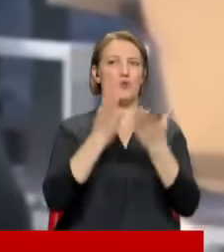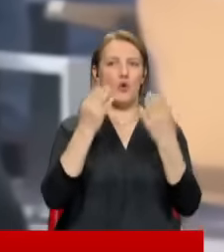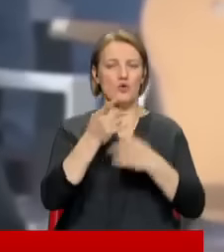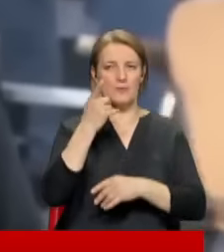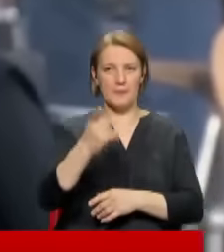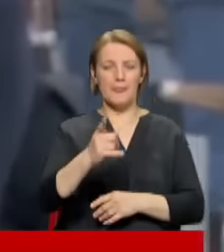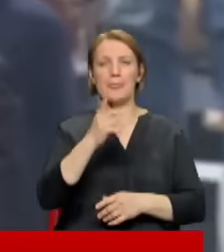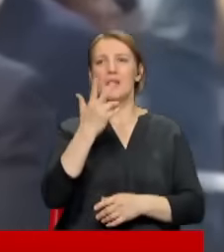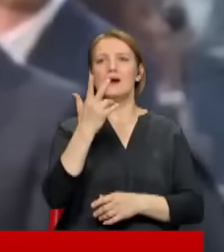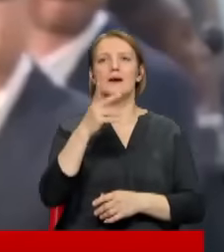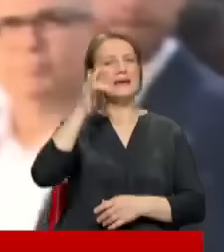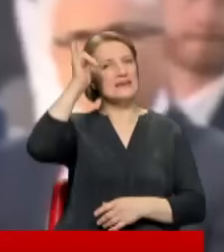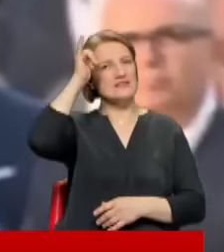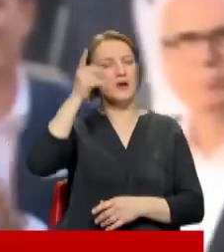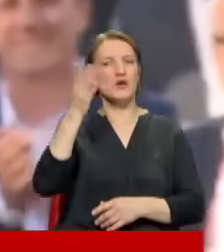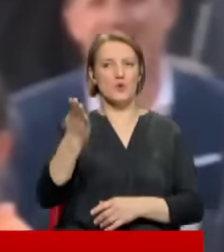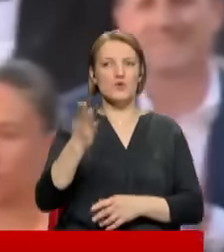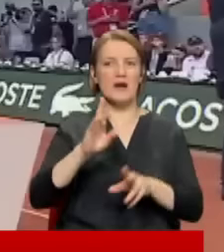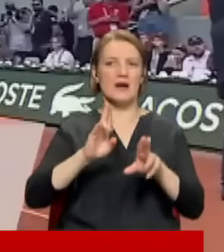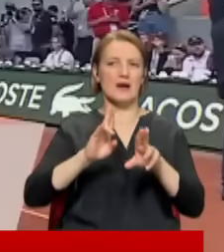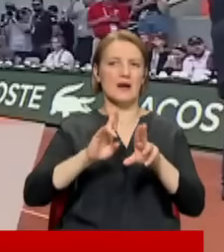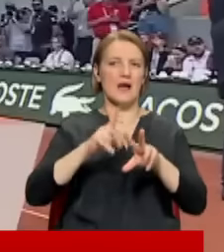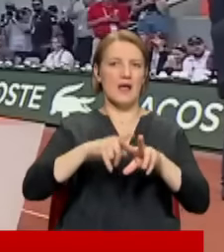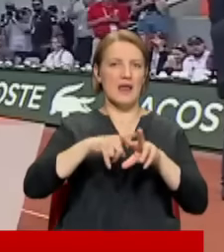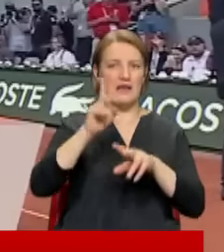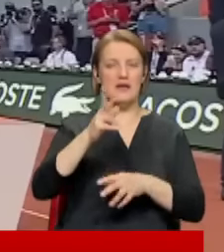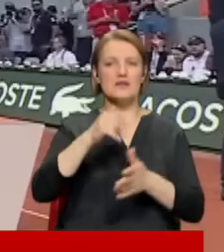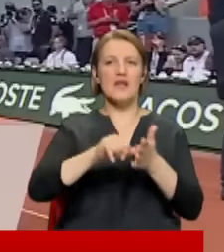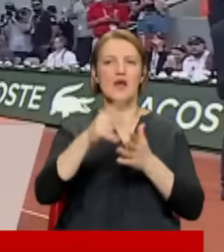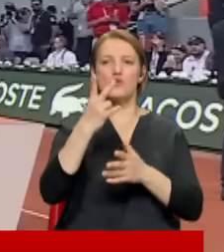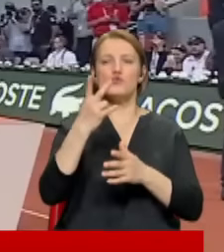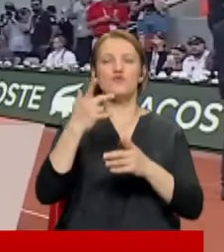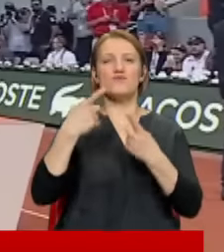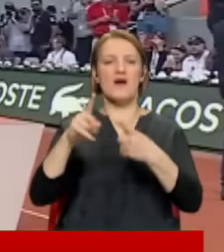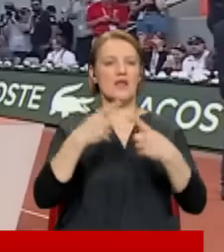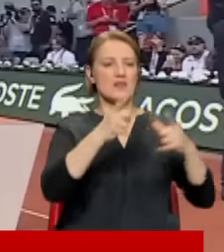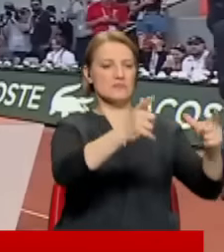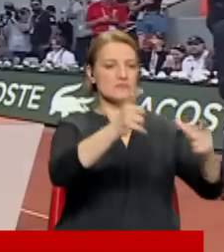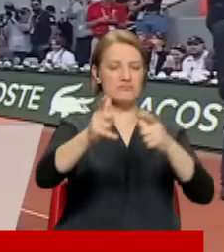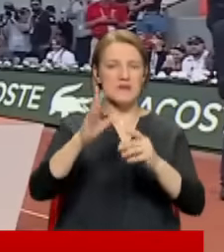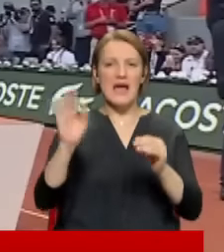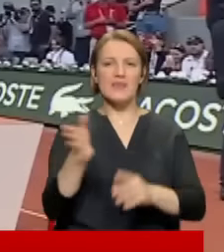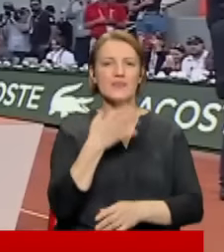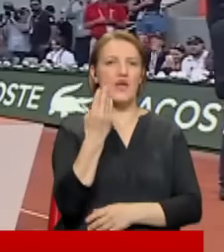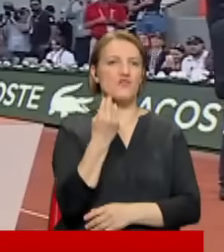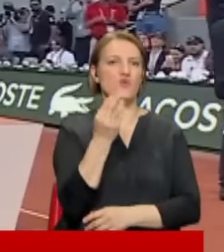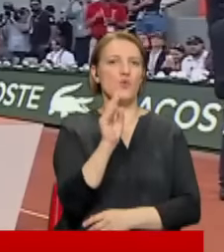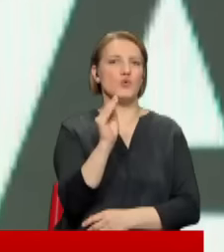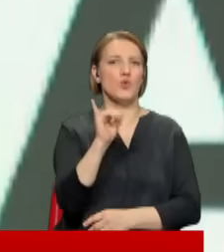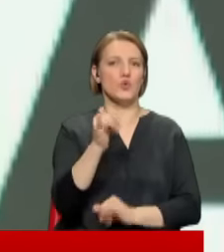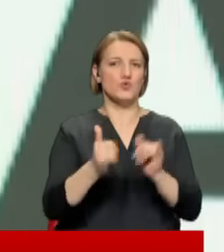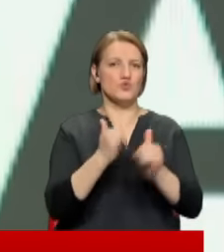21 yaşındaki İspanyol raket Carlos Alcaraz tarihin 3 farklı zeminde şampiyon olan en genç oyuncusu